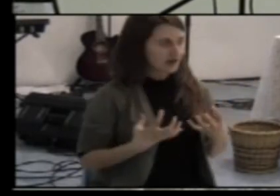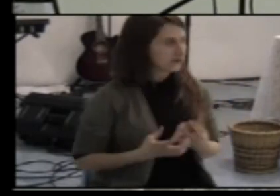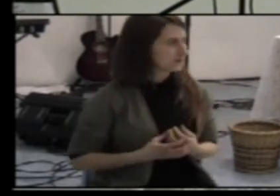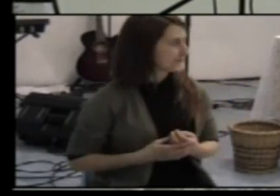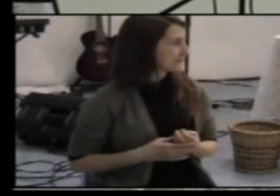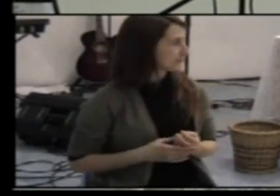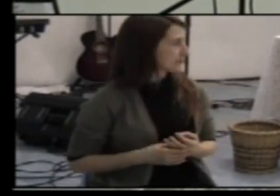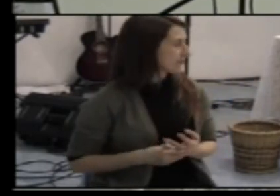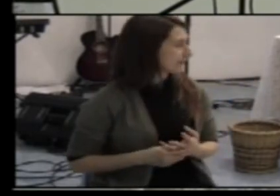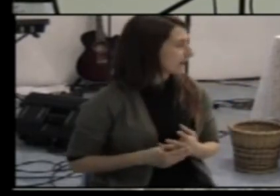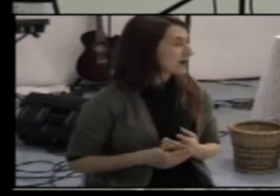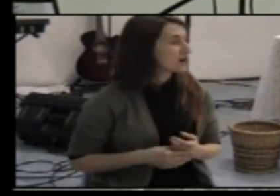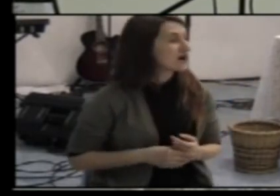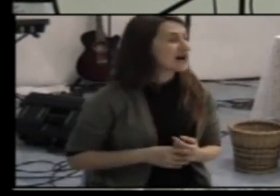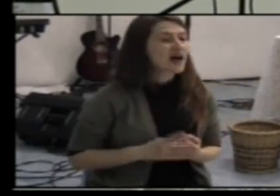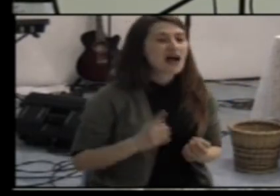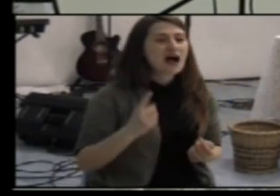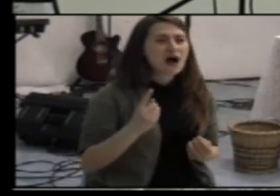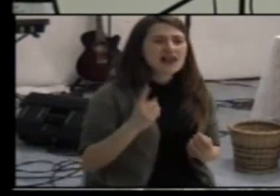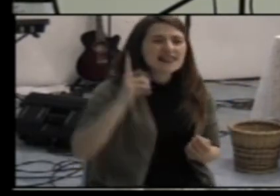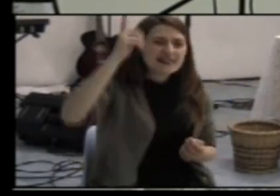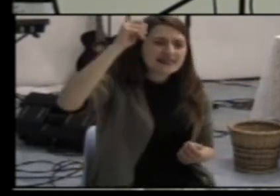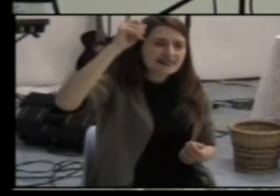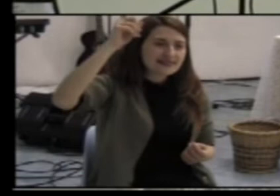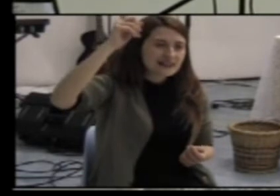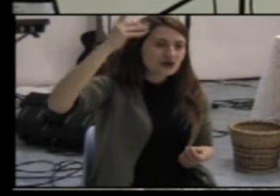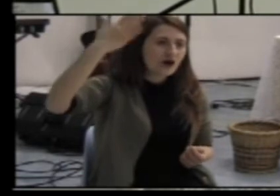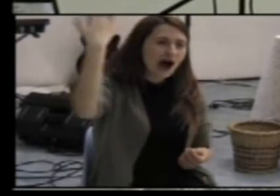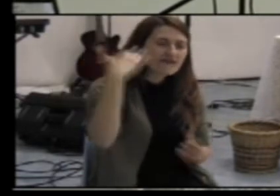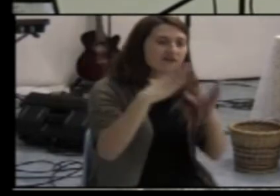Che patto è che aveva fatto Dio con loro? Puoi venire?